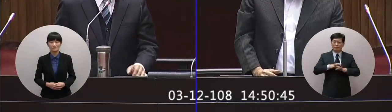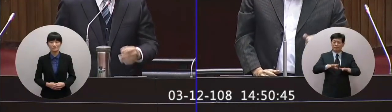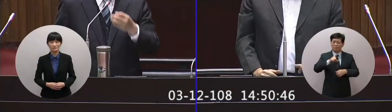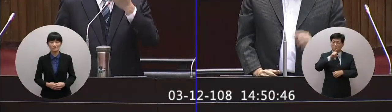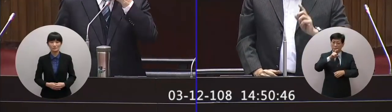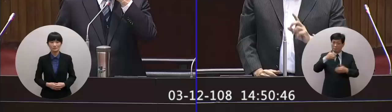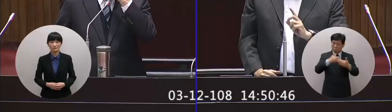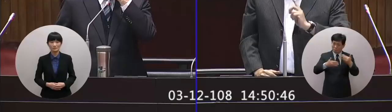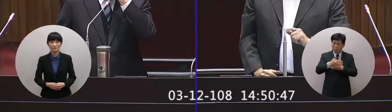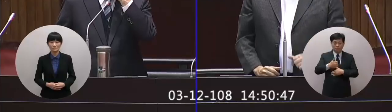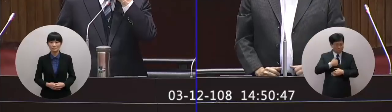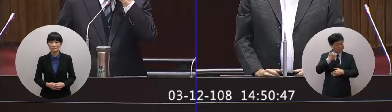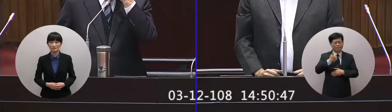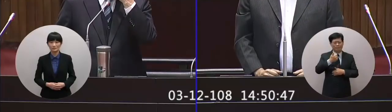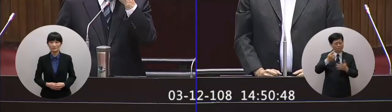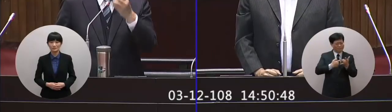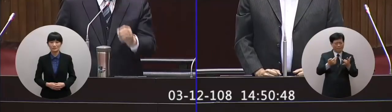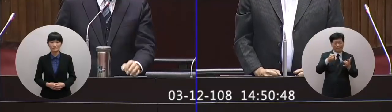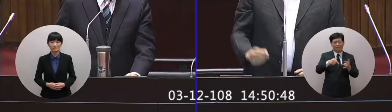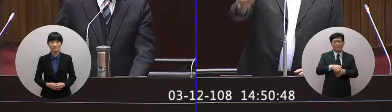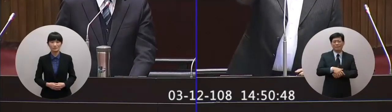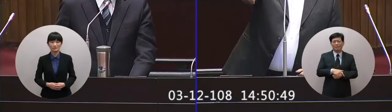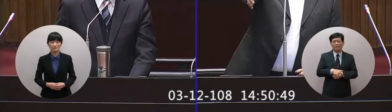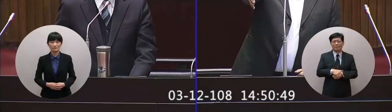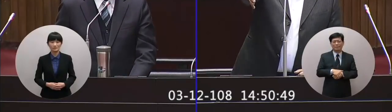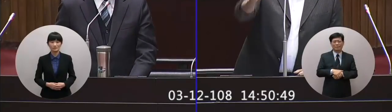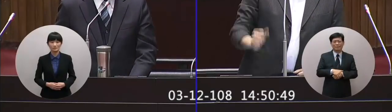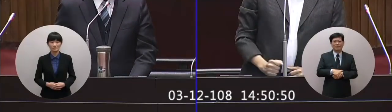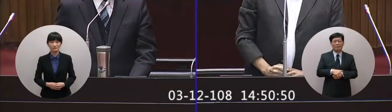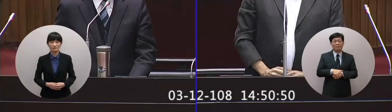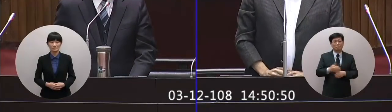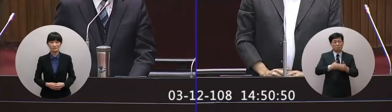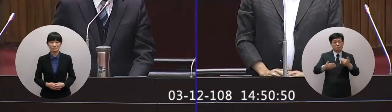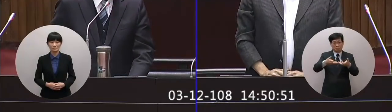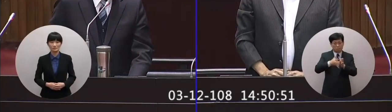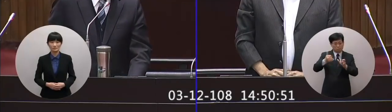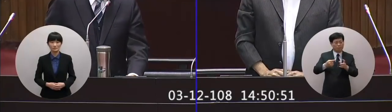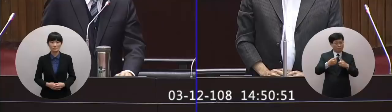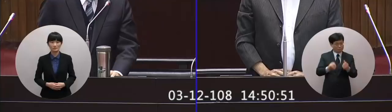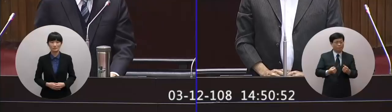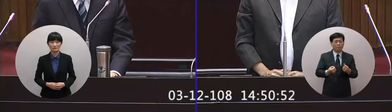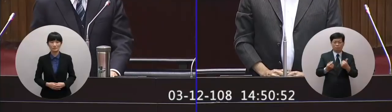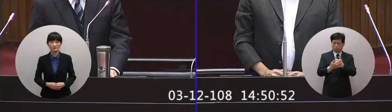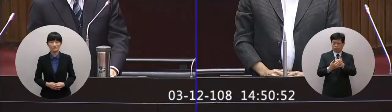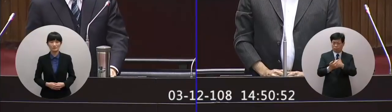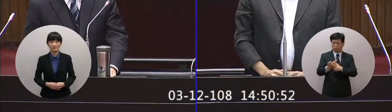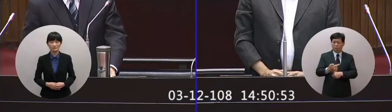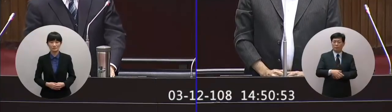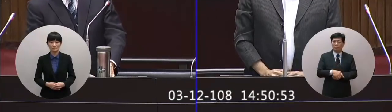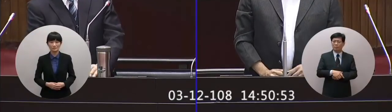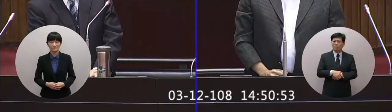所谓的这个交通是上大不方便的缺失，所以我们交通部长在这边也帮了很大的